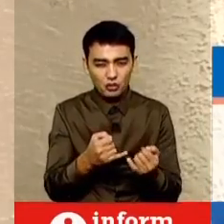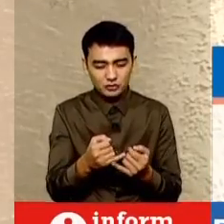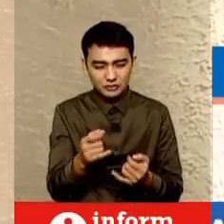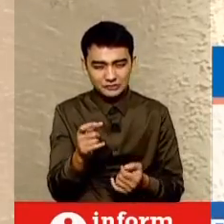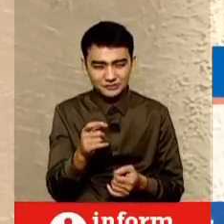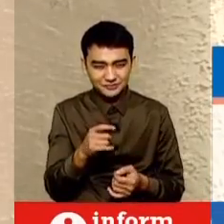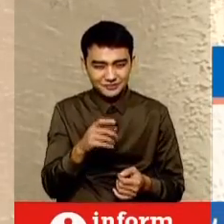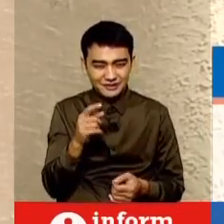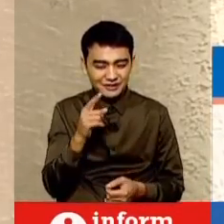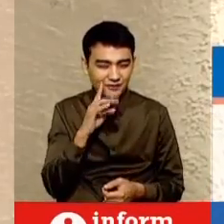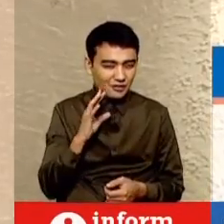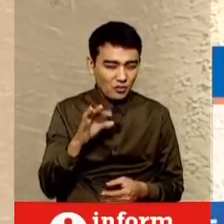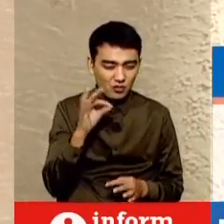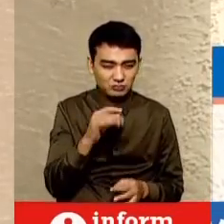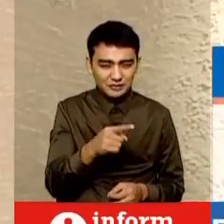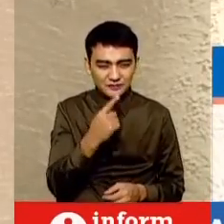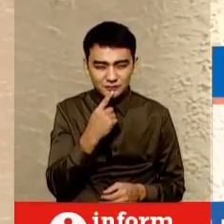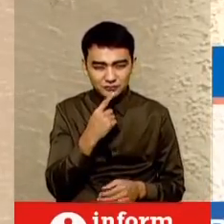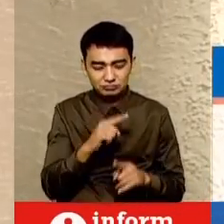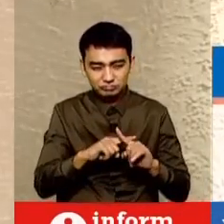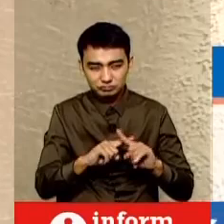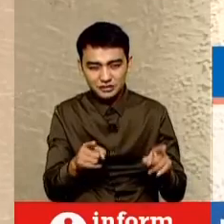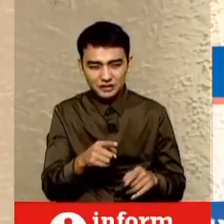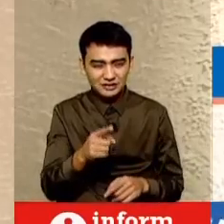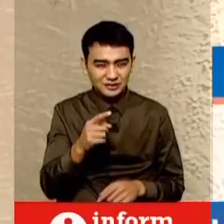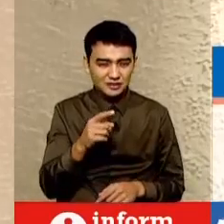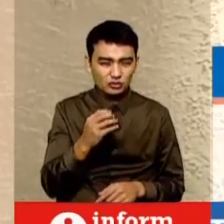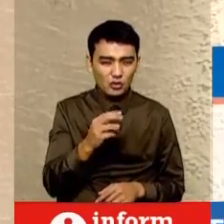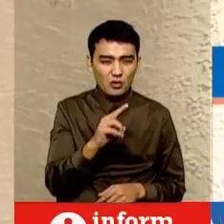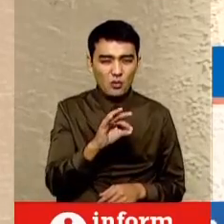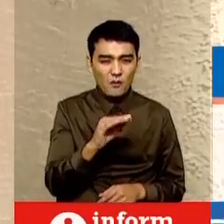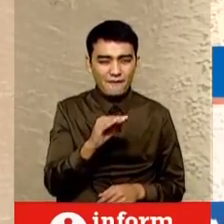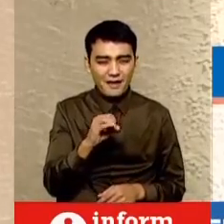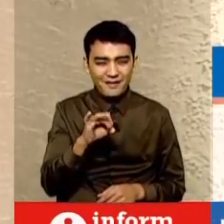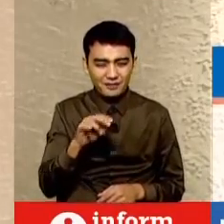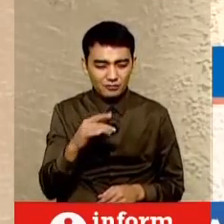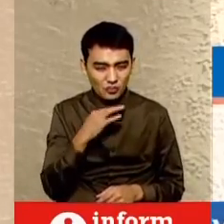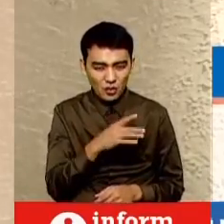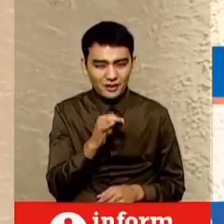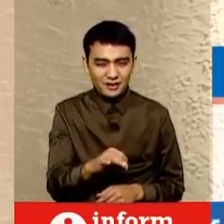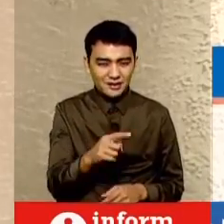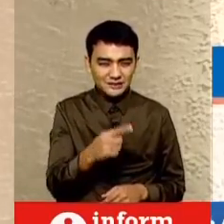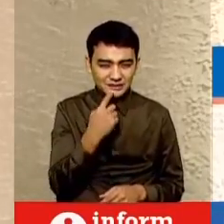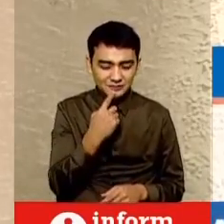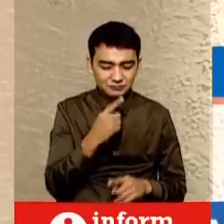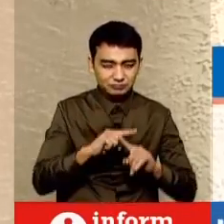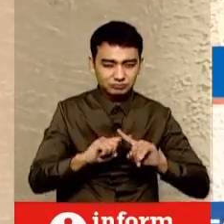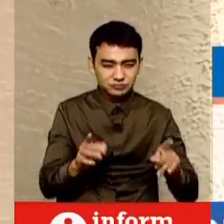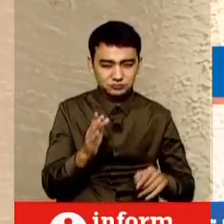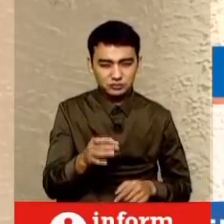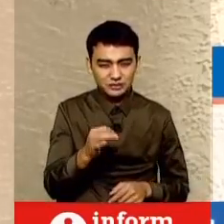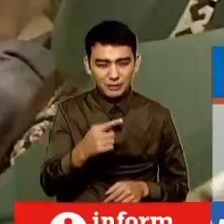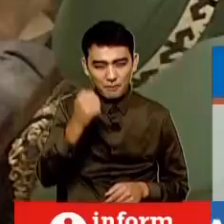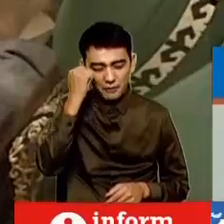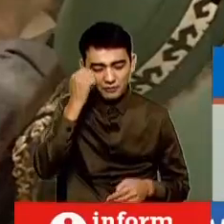Оның дәмі өзгеше, қатты ашы емес, әрі кофеині көп. Осының арқасында сусынның құрамы ерекше болады, әрі дәмі